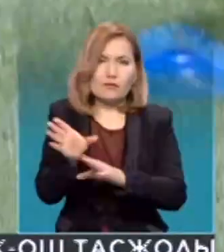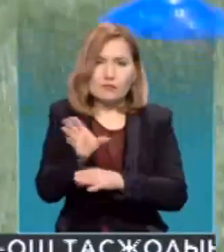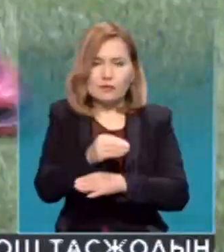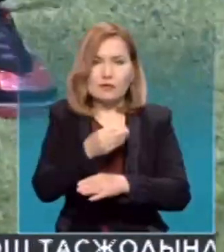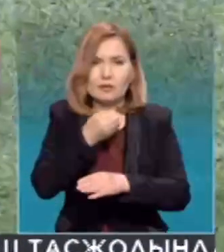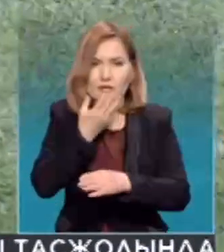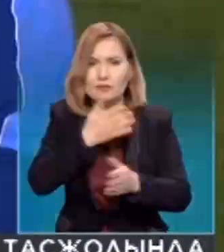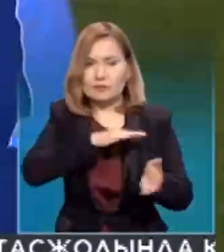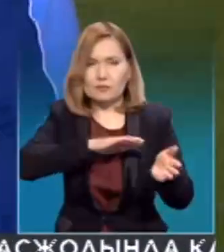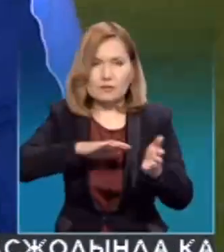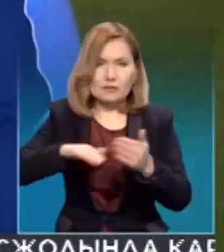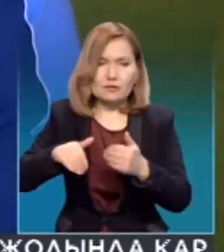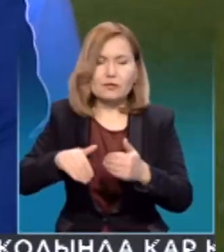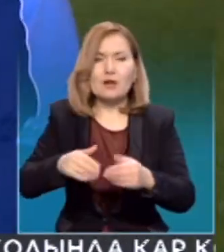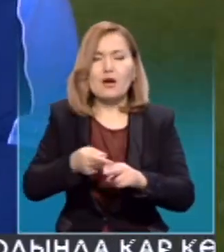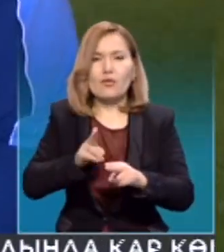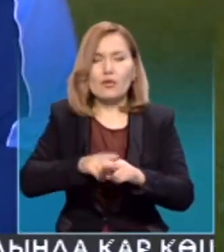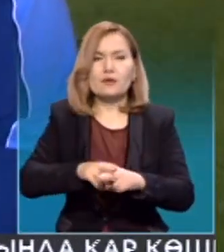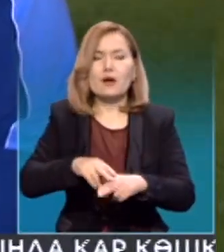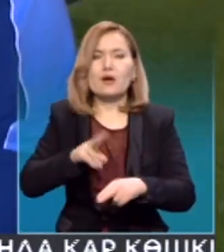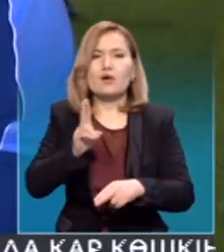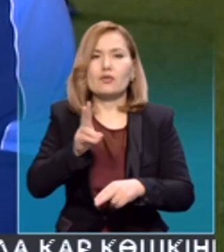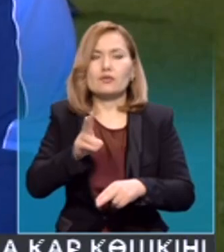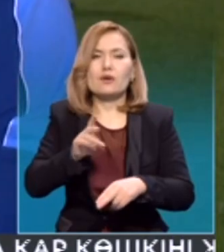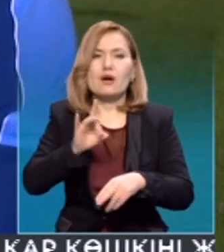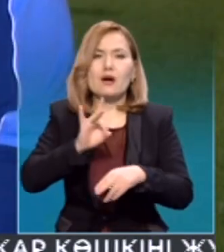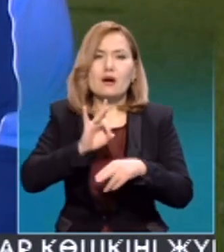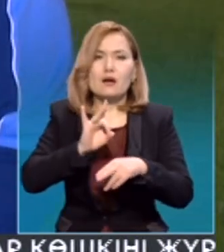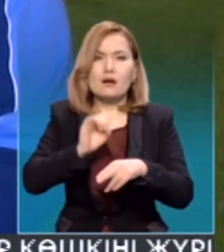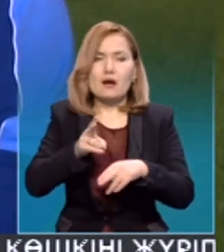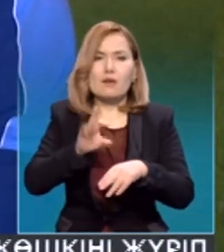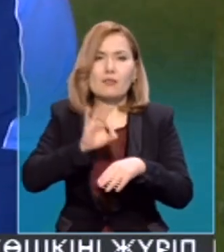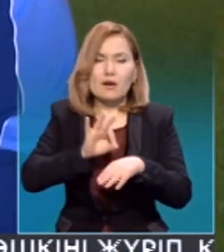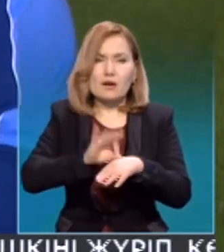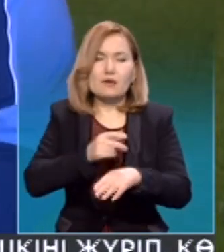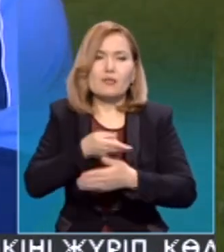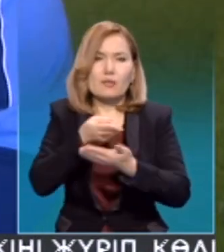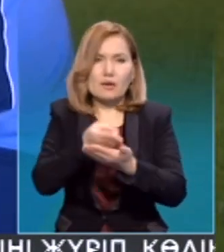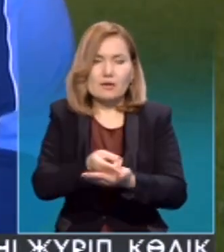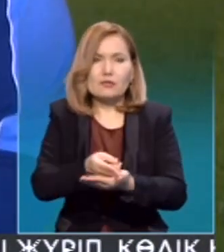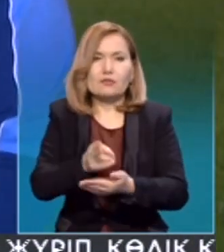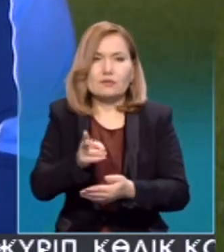Осы аурумен ауырып жатқан адамдарға бүкіліне тек қана шыдамдылық тілеймін.